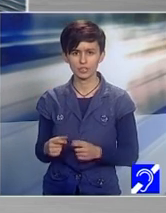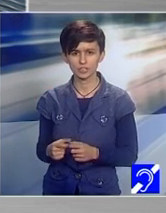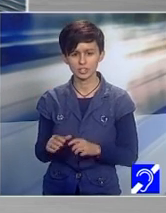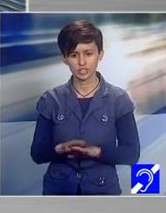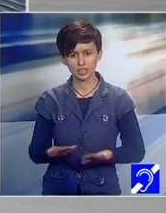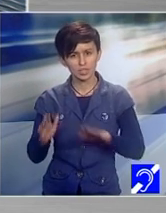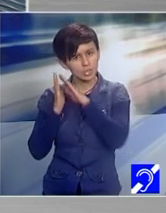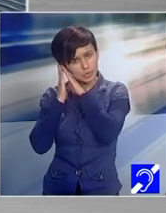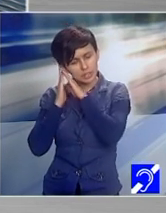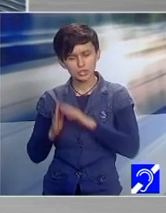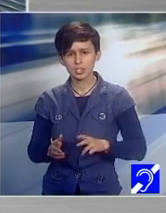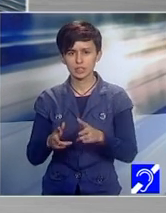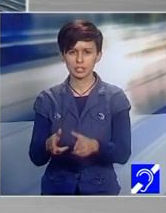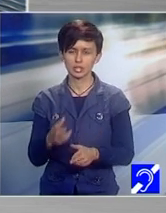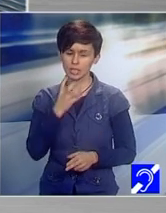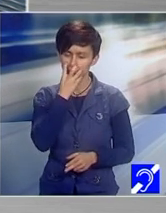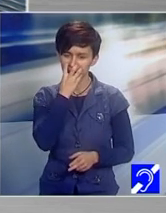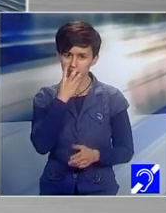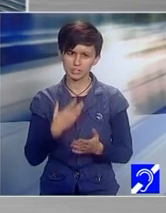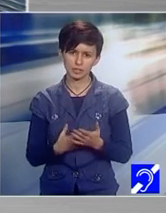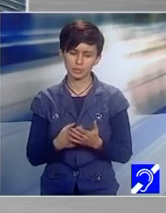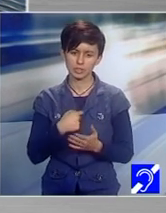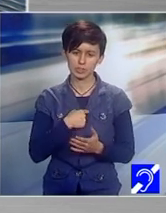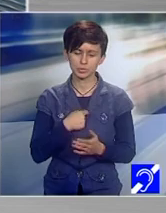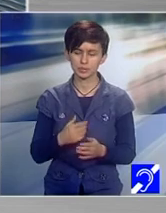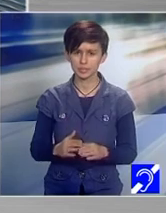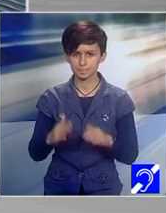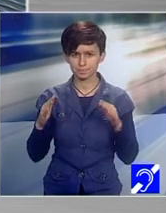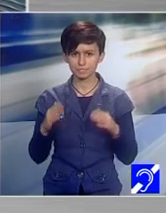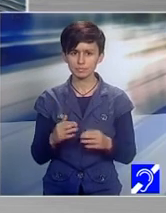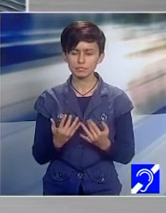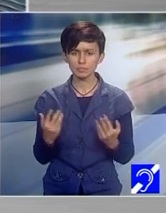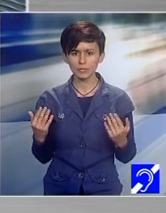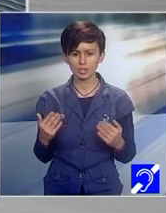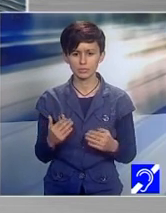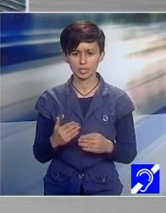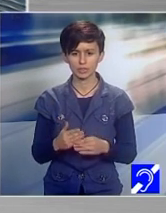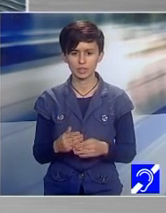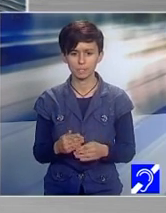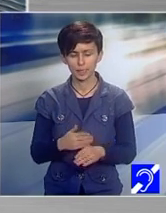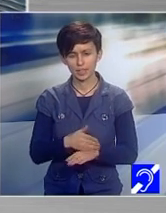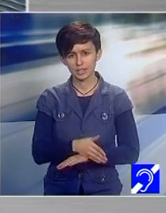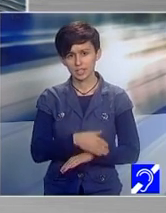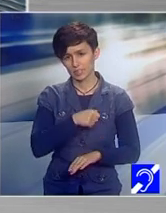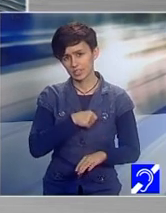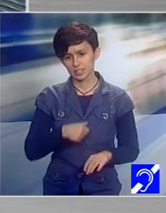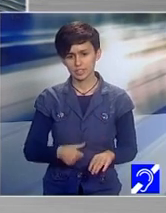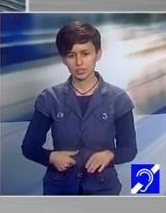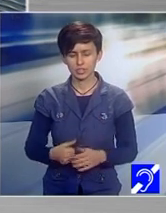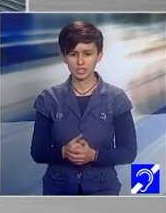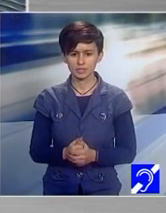terapie intensivă, ca să putem să mărim numărul de intervenții chirurgicale. Loc este... Domnule director, cât de mult stă politicul în